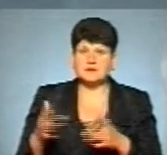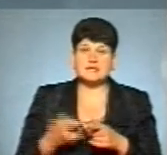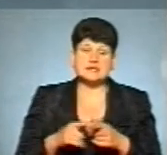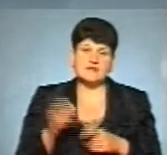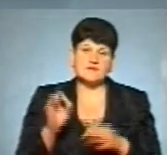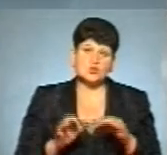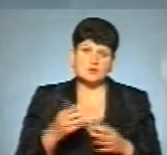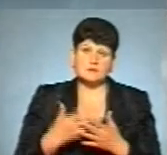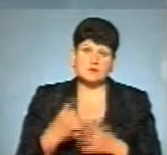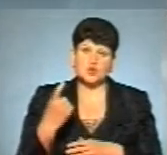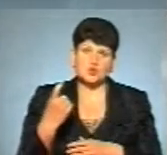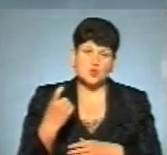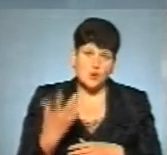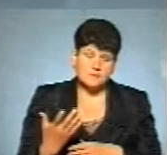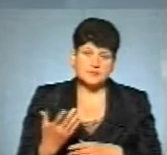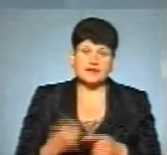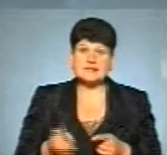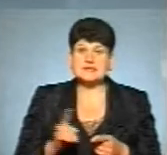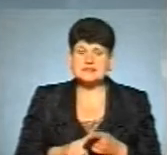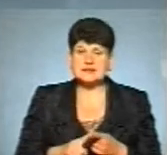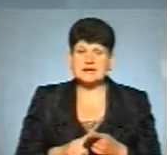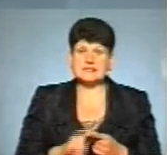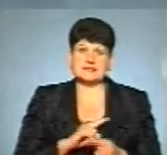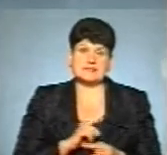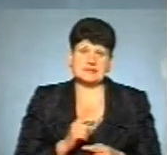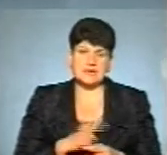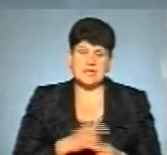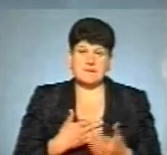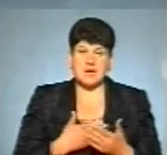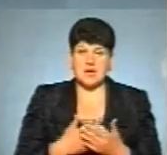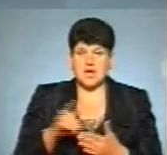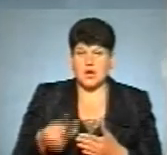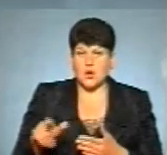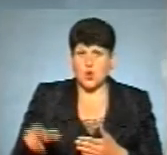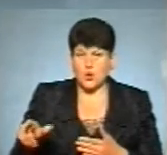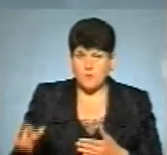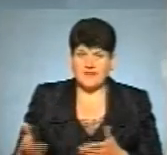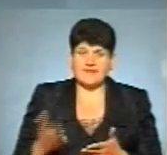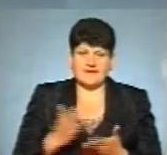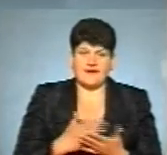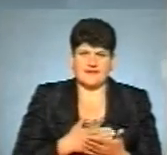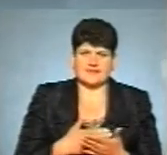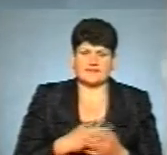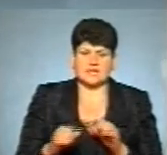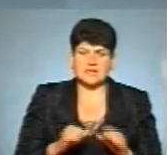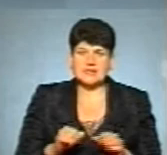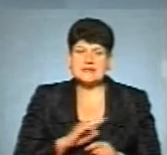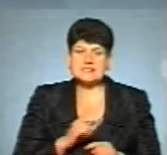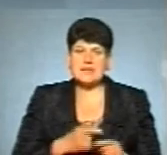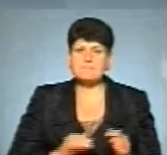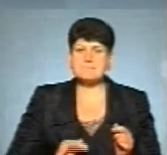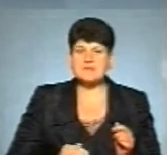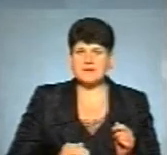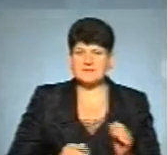відсотків, напевно, на всі 100, це силами громад, де є активні керівники, і силами підприємців,